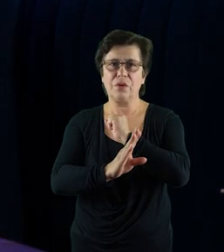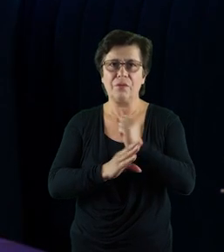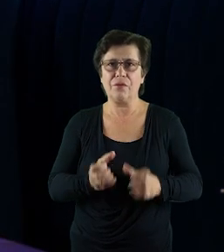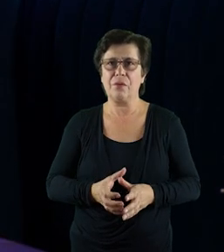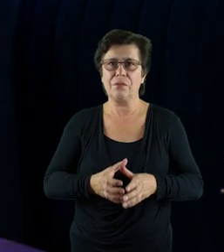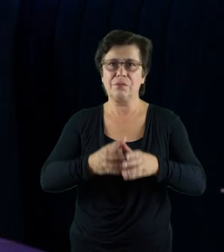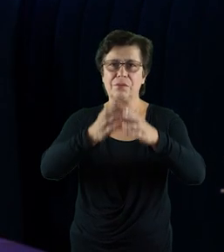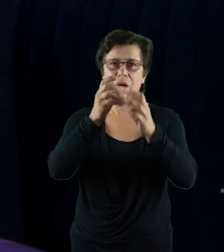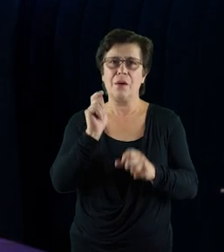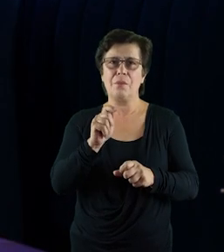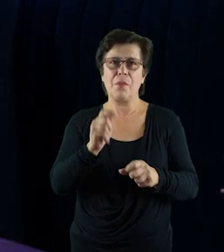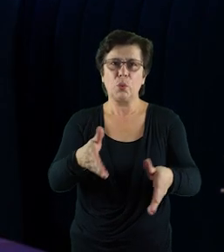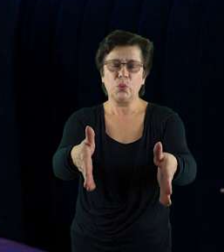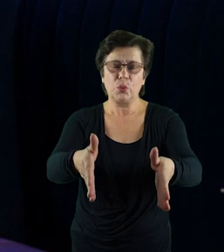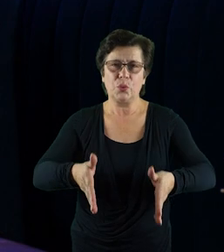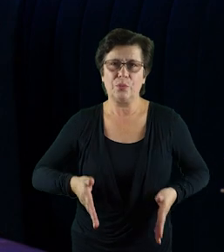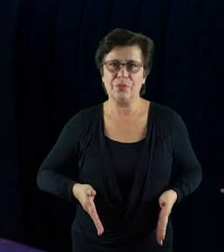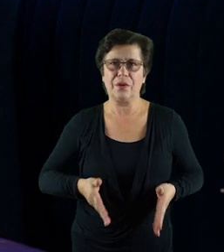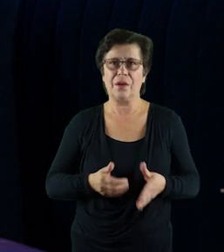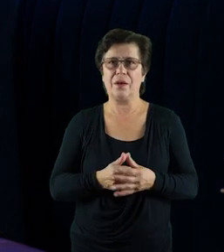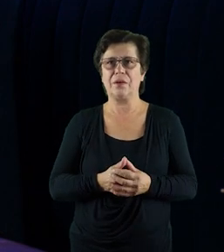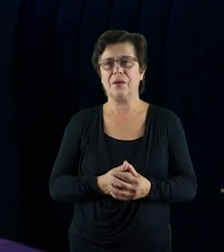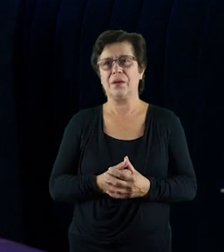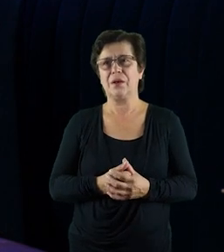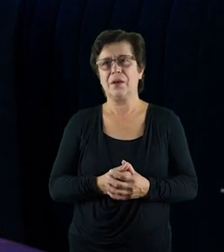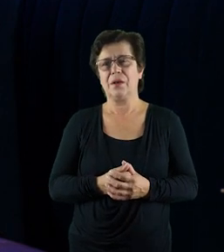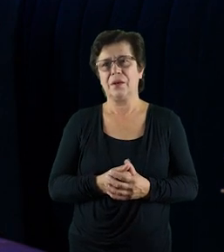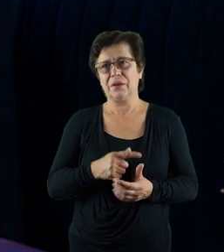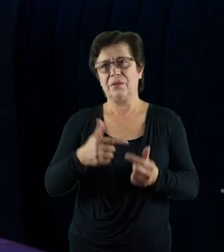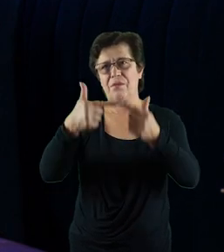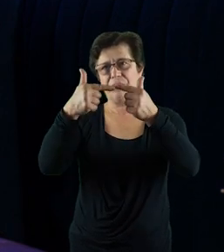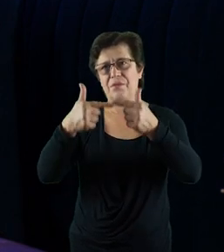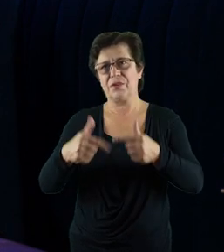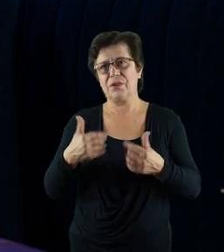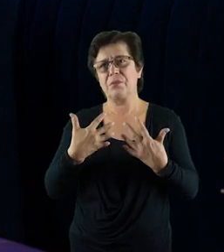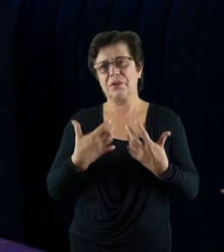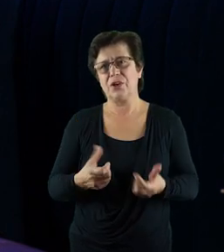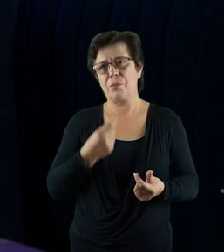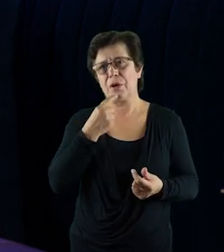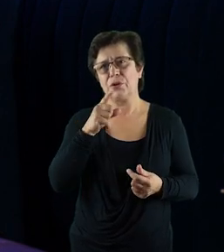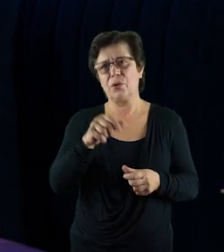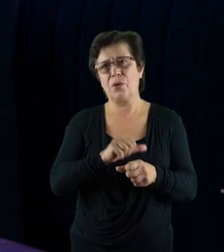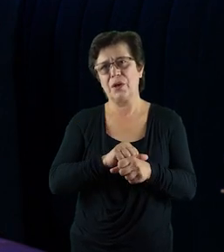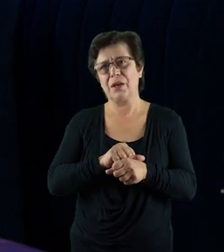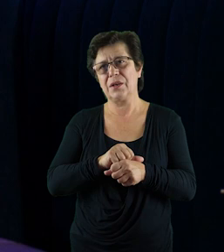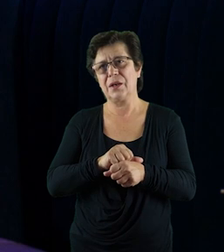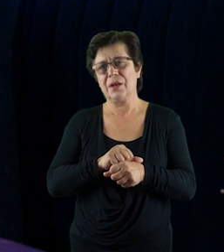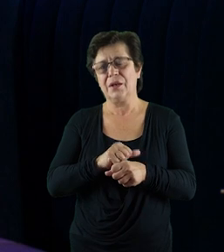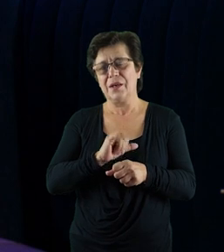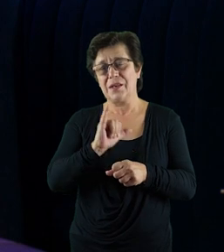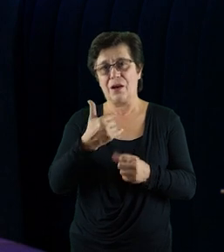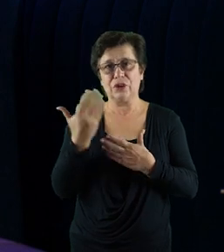to jest to poczucie takiego, no nie wiem, proszę Państwa, ja powiedziałem ten fragment i przeszły mnie